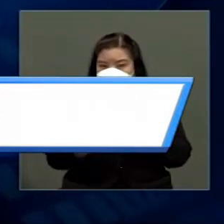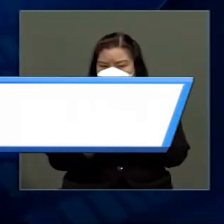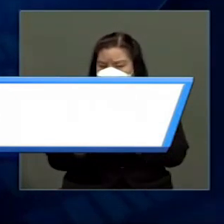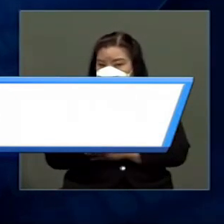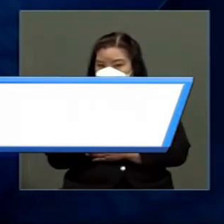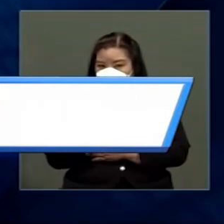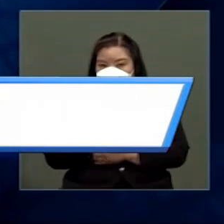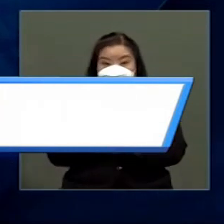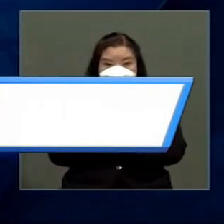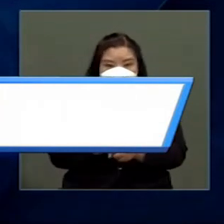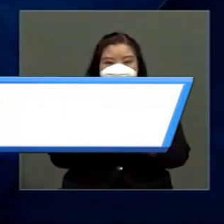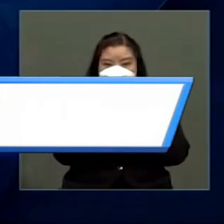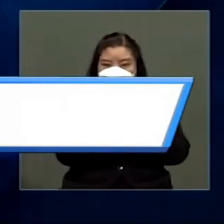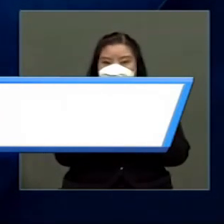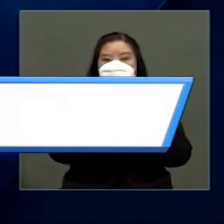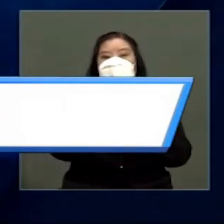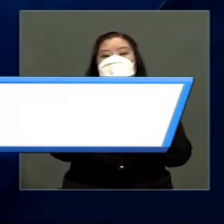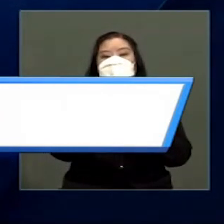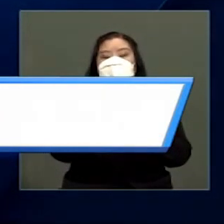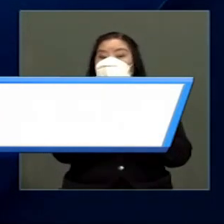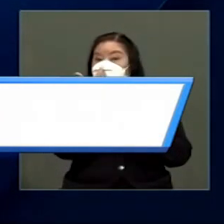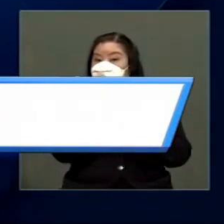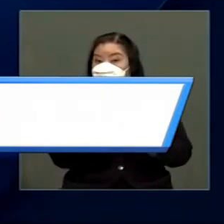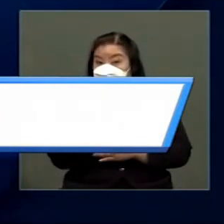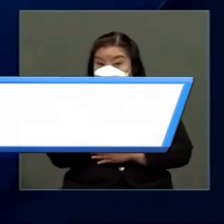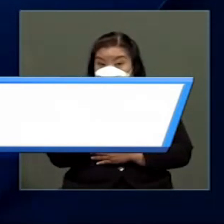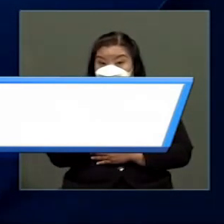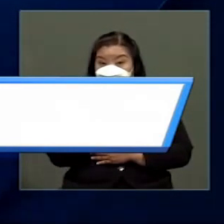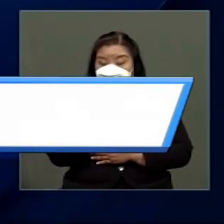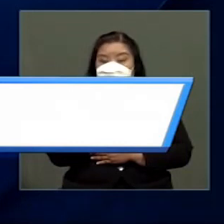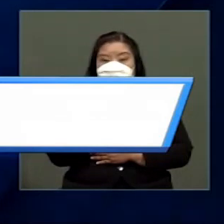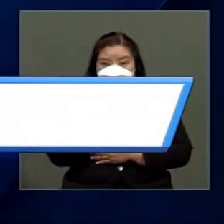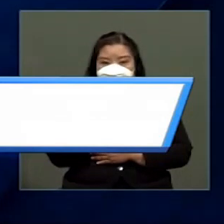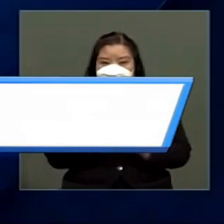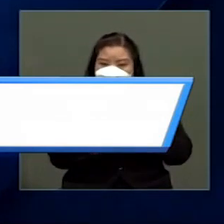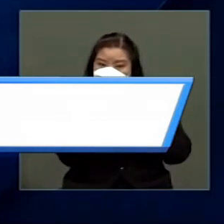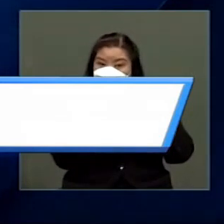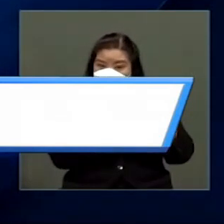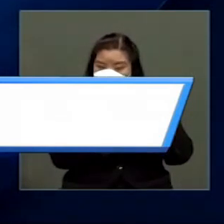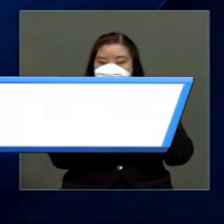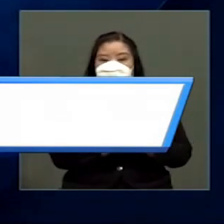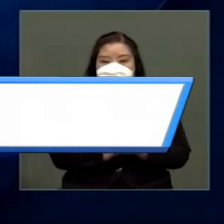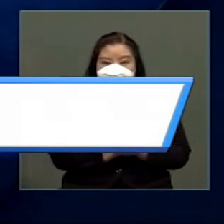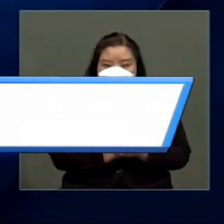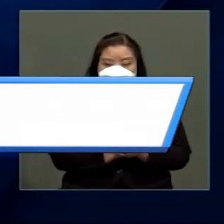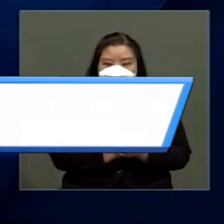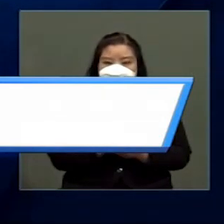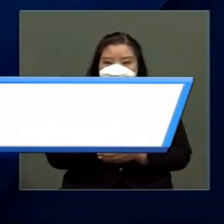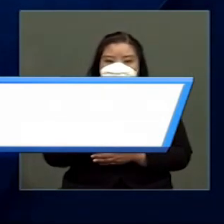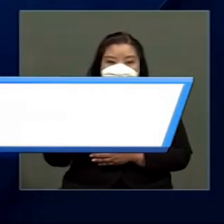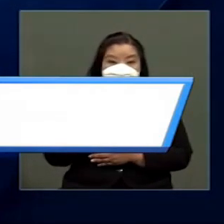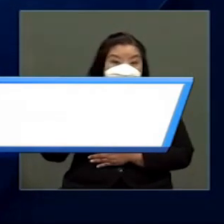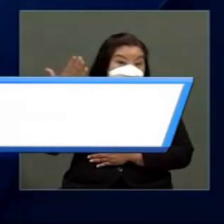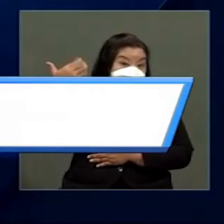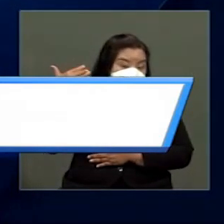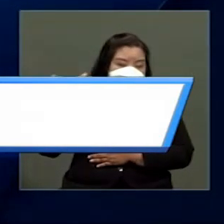แบบครอบจักรวาลคุณหมอบอกว่า Universal Preventionจะใช้มาตรการตรวจเข้มครับให้คนที่ฉีดวัคซีนครบโด